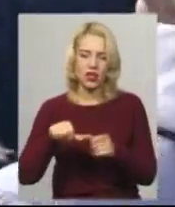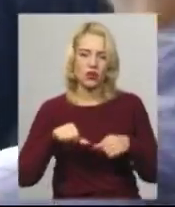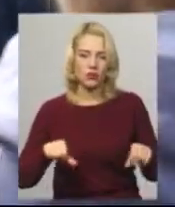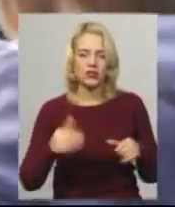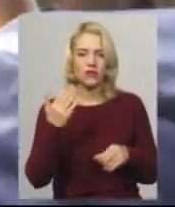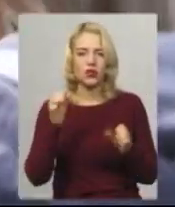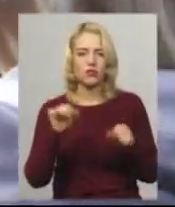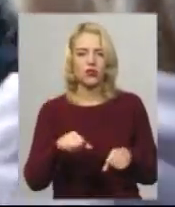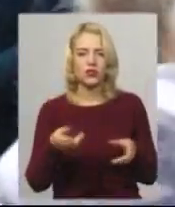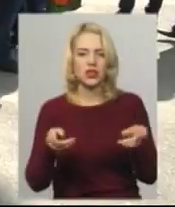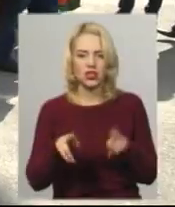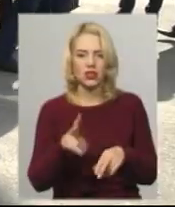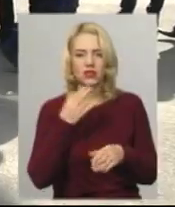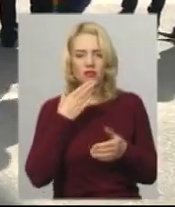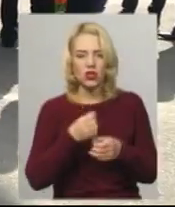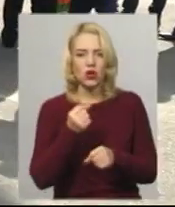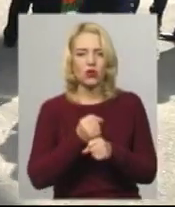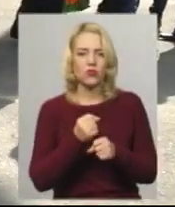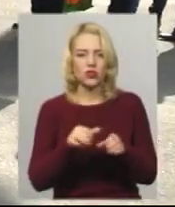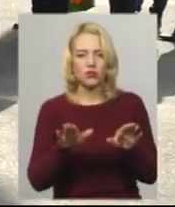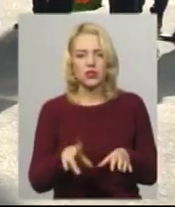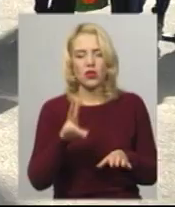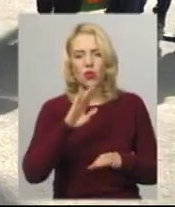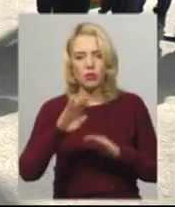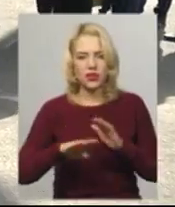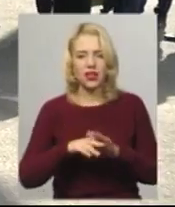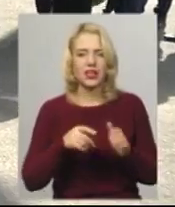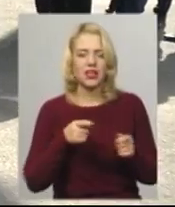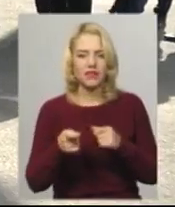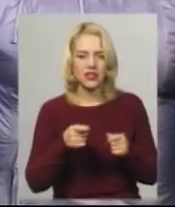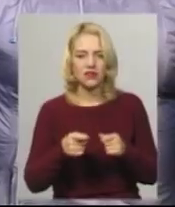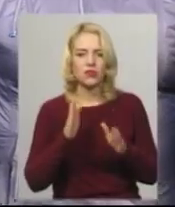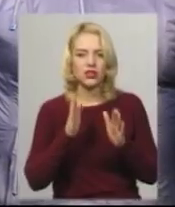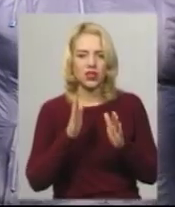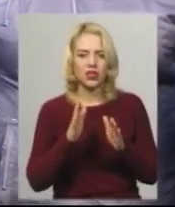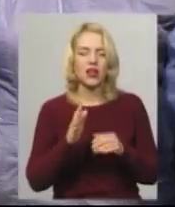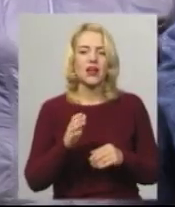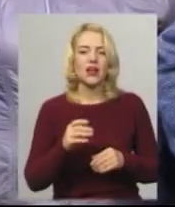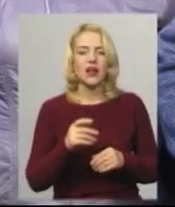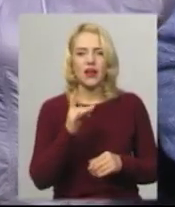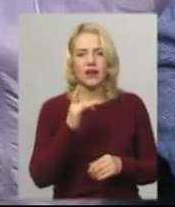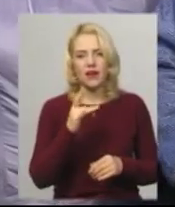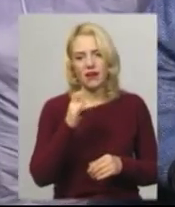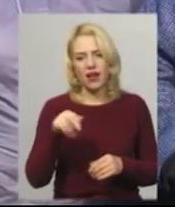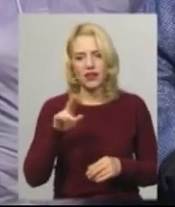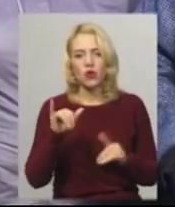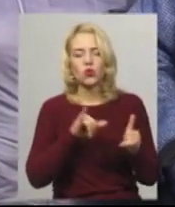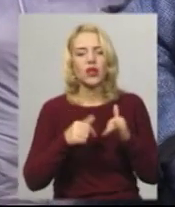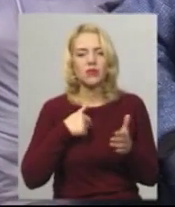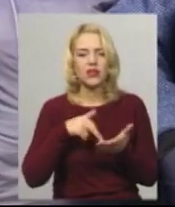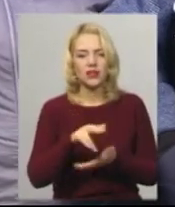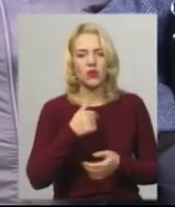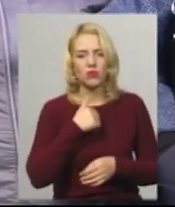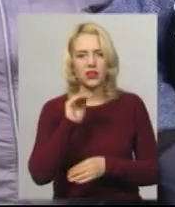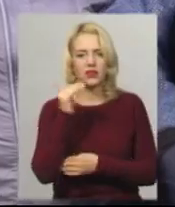залишатися на своїх робочих місцях, але під керівництвом міської влади. Звільнить трьох керівників. Куди мені йти далі на роботу працювати? В мене